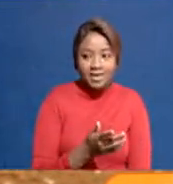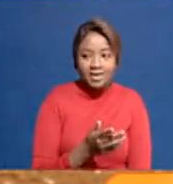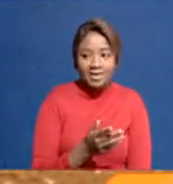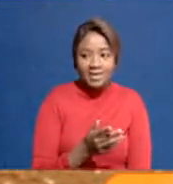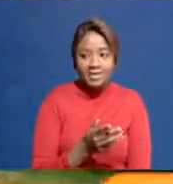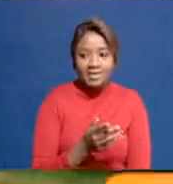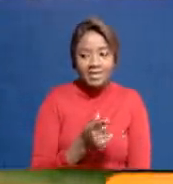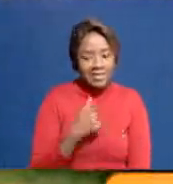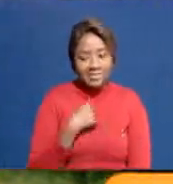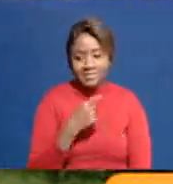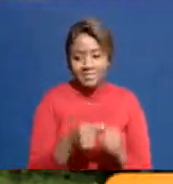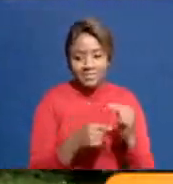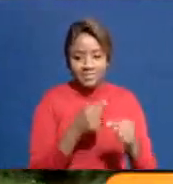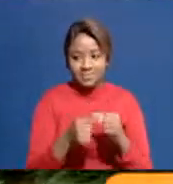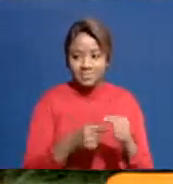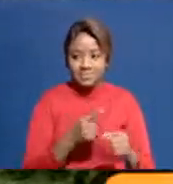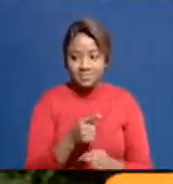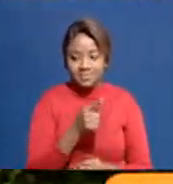nikiendeleza.